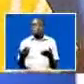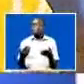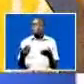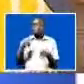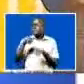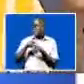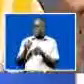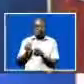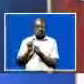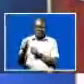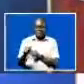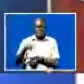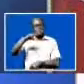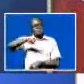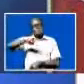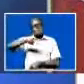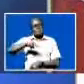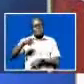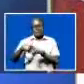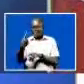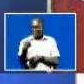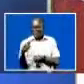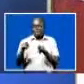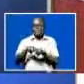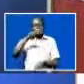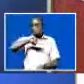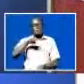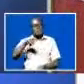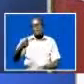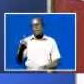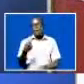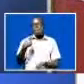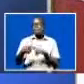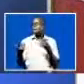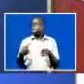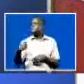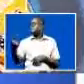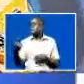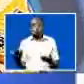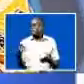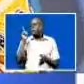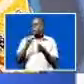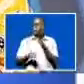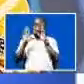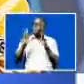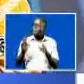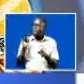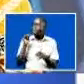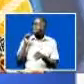yuwapito shampagana neno. Akirudi muangalie viguu utasema yuarudi kumbe yuen. Ya kazi gani hukumumba